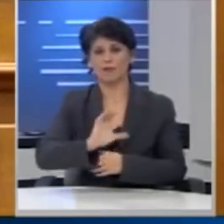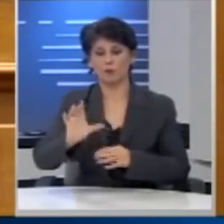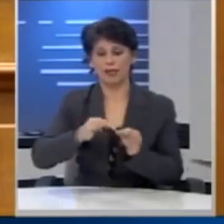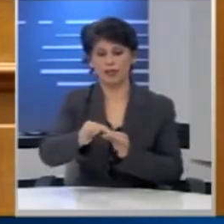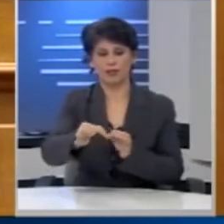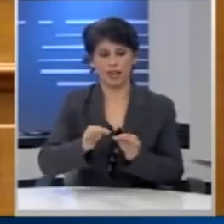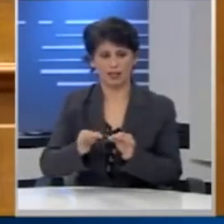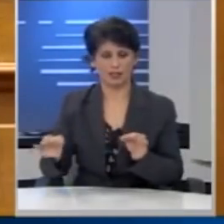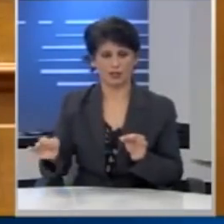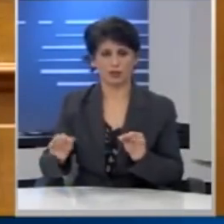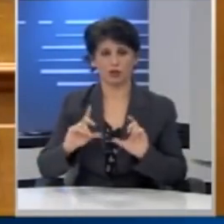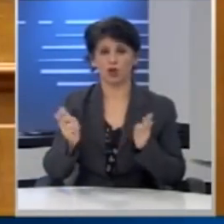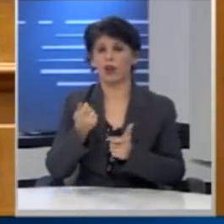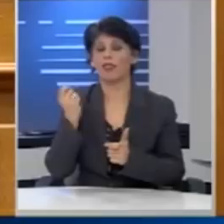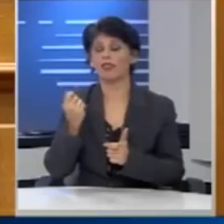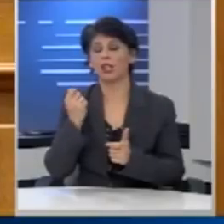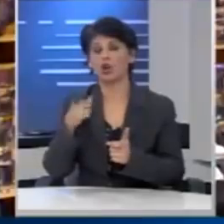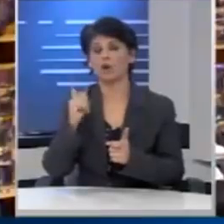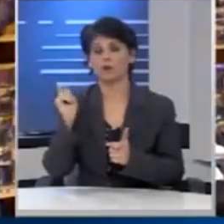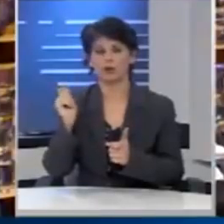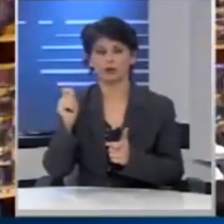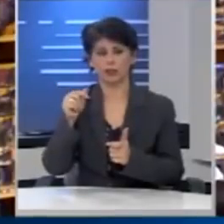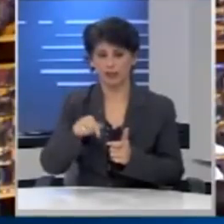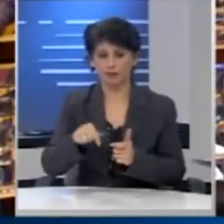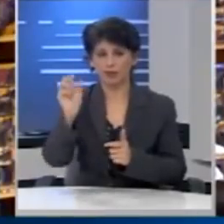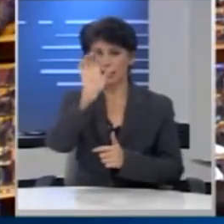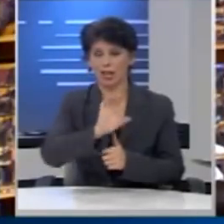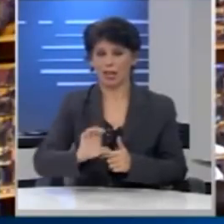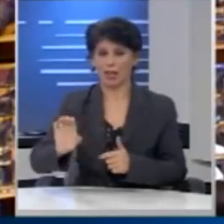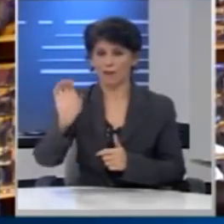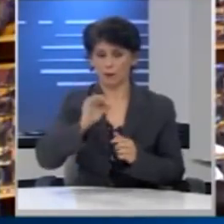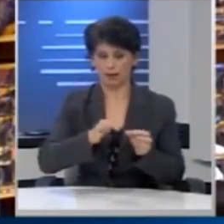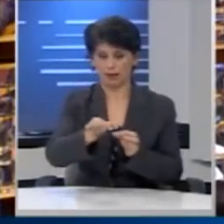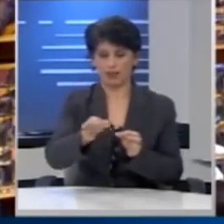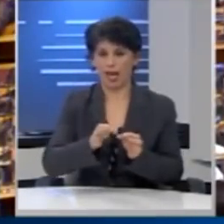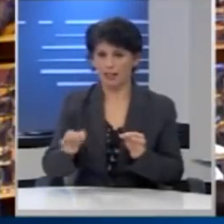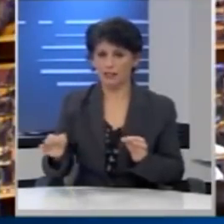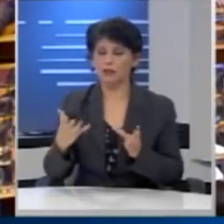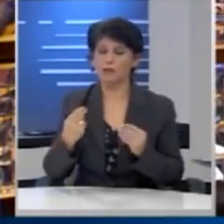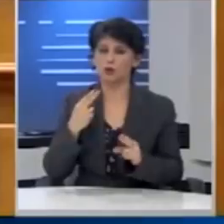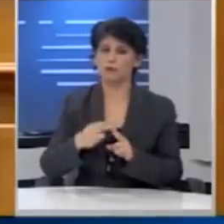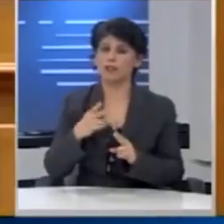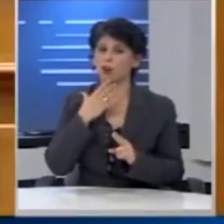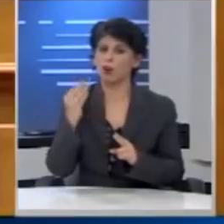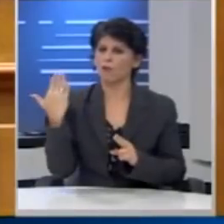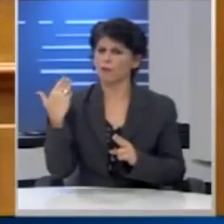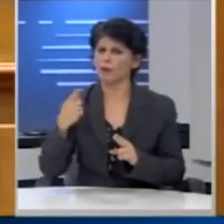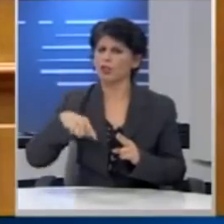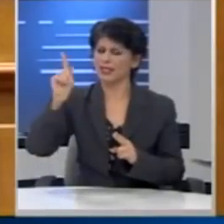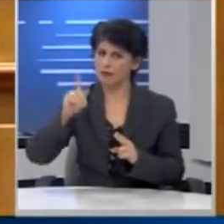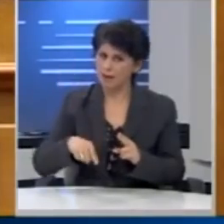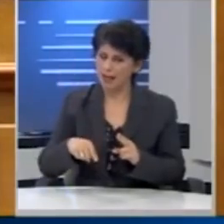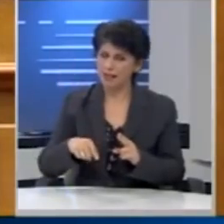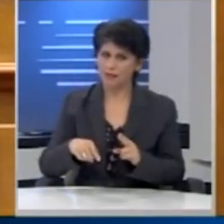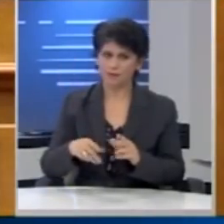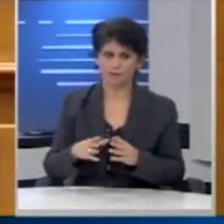ευρωπαϊκή διάσταση των εθνικών μας πολιτικών. Και αυτή η ευρωπαϊκή διάσταση είναι εξαιρετικά σημαντική, διότι μόλις πριν από λίγες